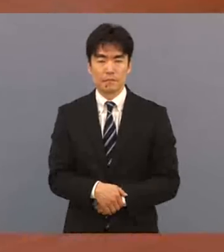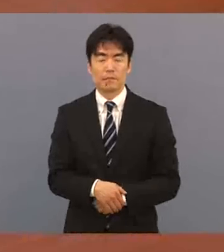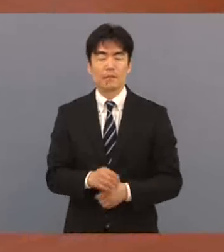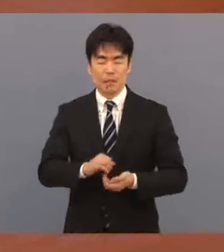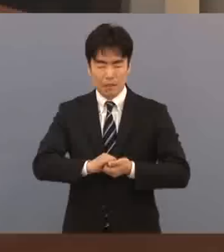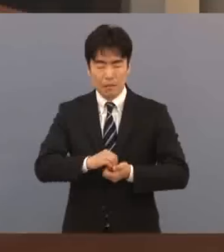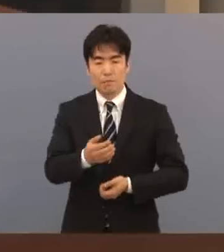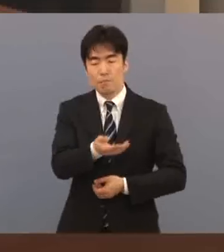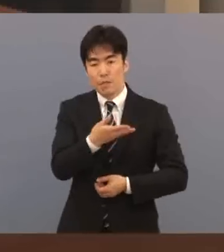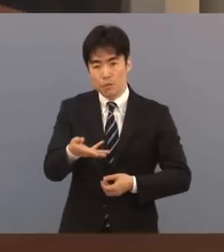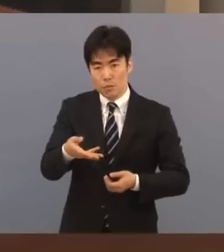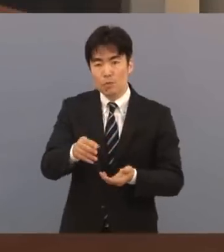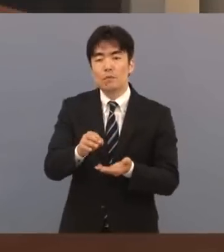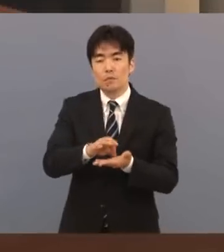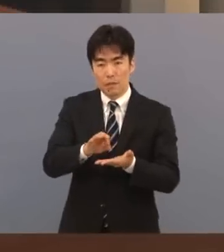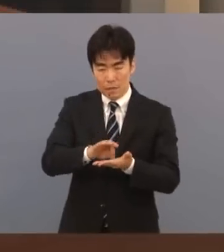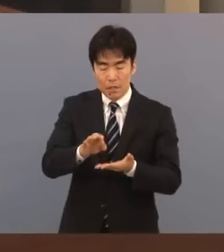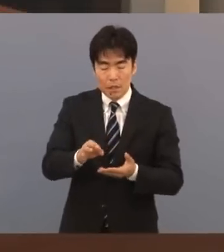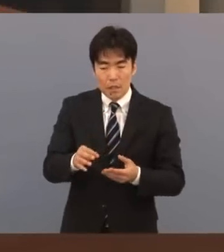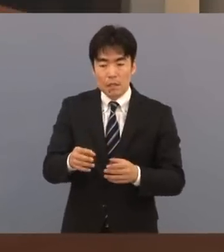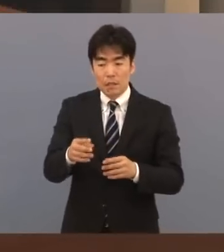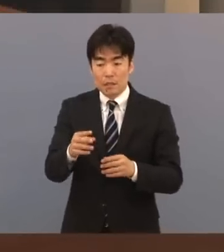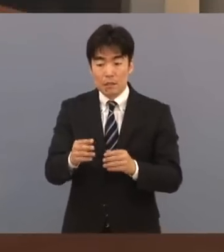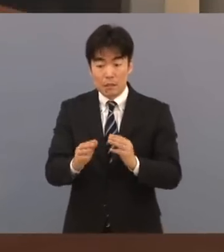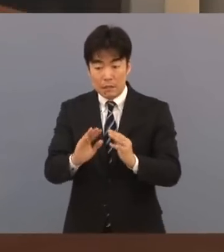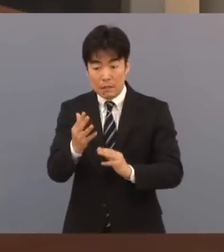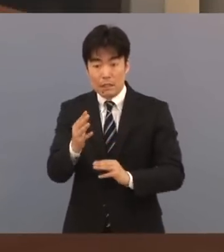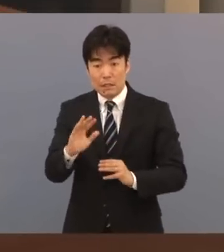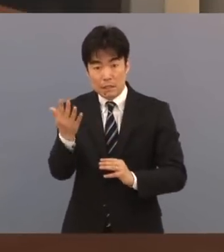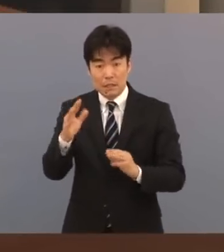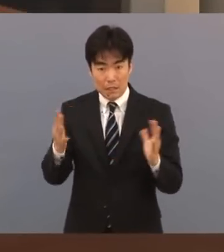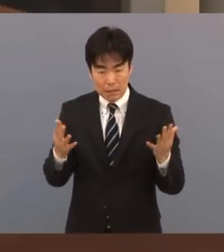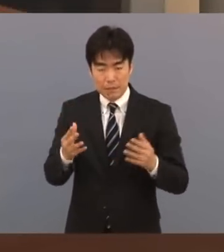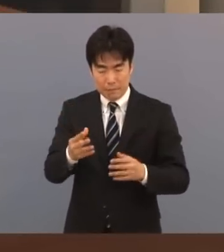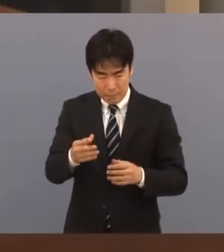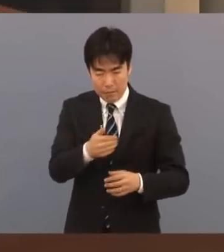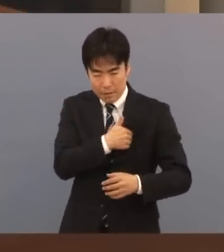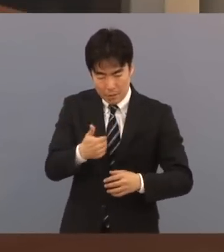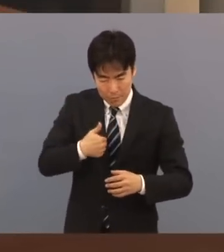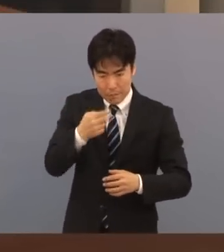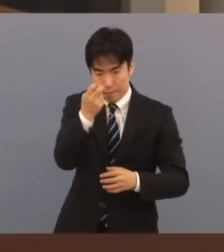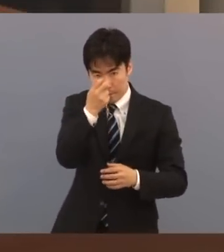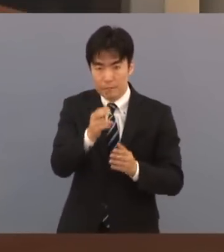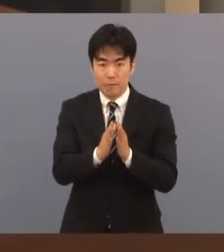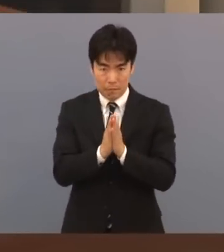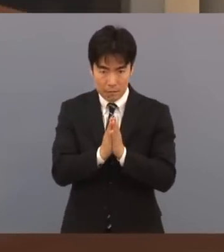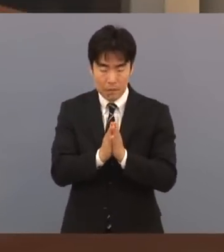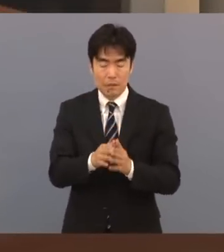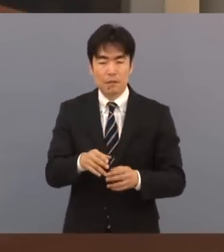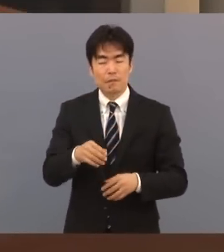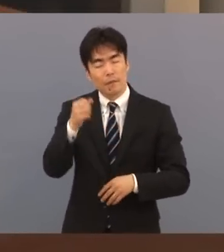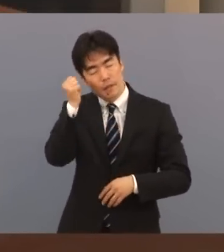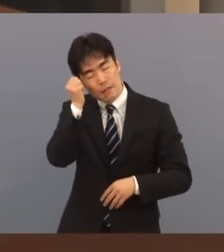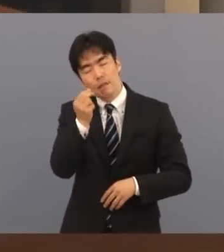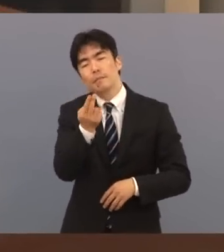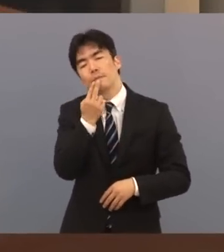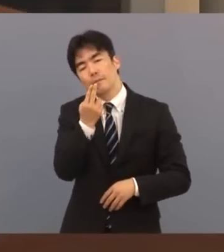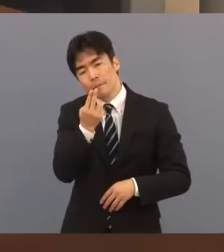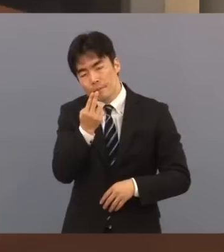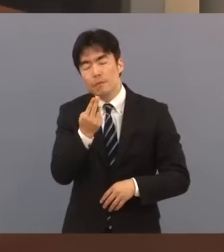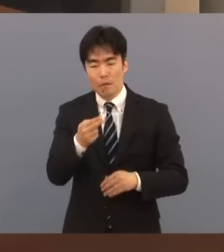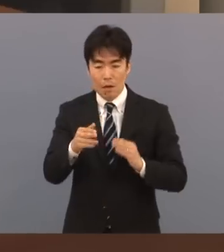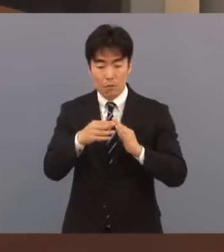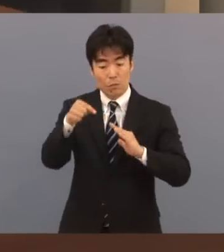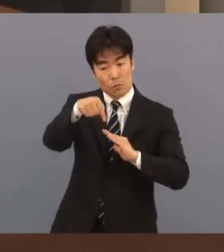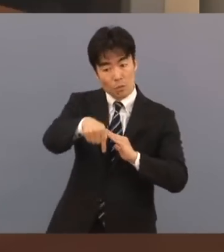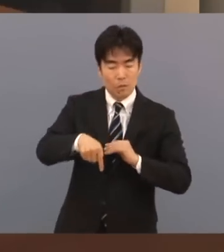水を入れて必ず吸い殻の火が消えたことを確認してください。寝タバコや屋外のポイ捨ても火災